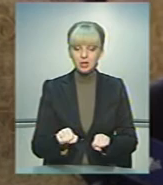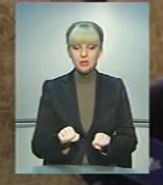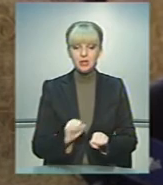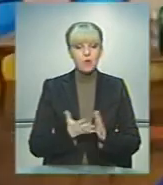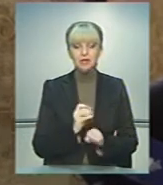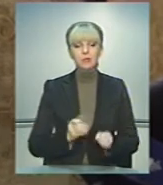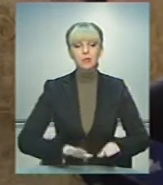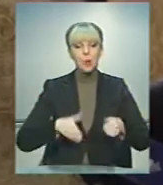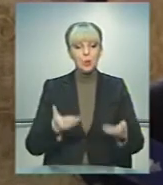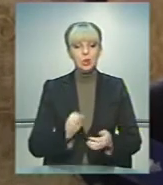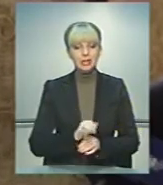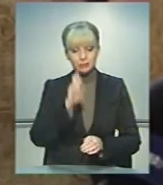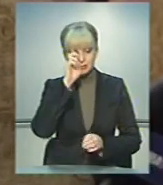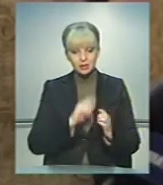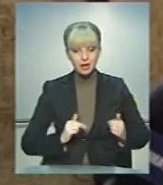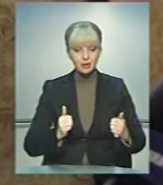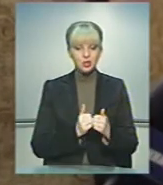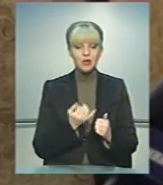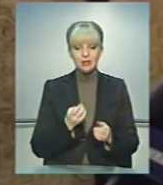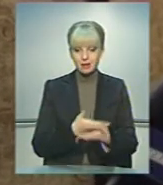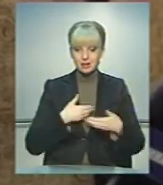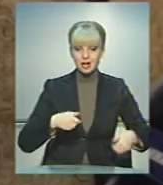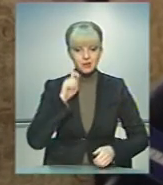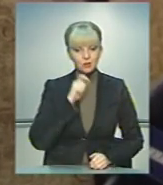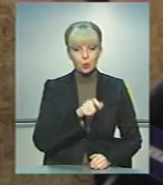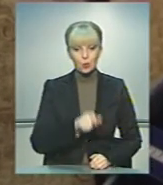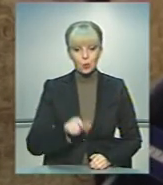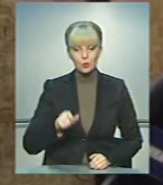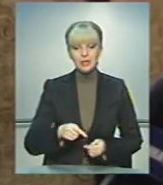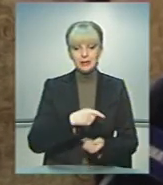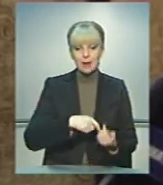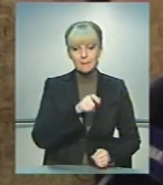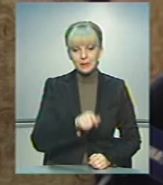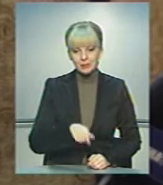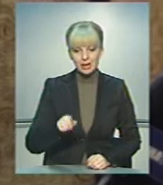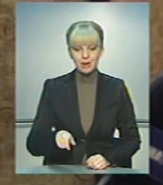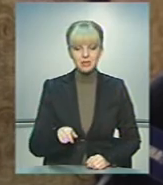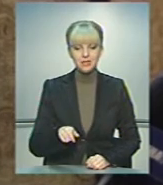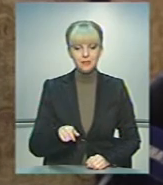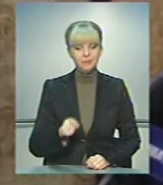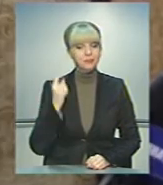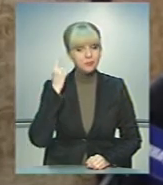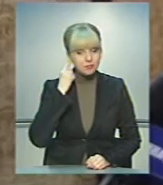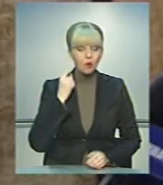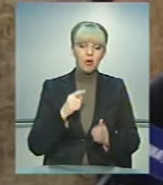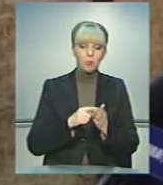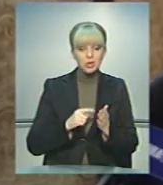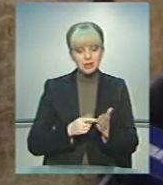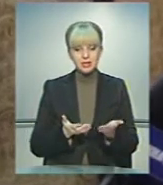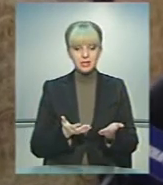які пропонує і держава для нас, українців, для підприємців. Почути,